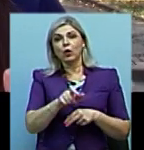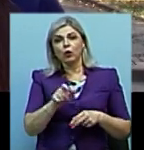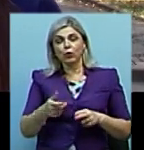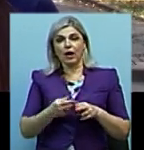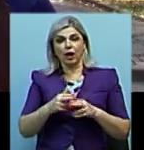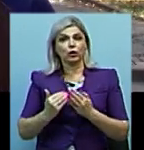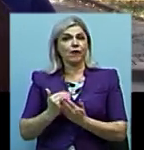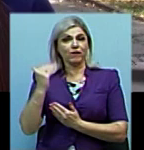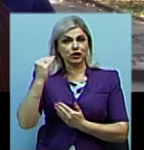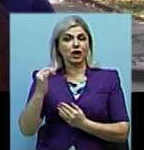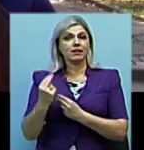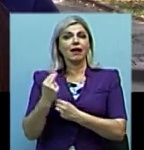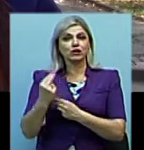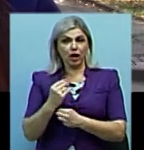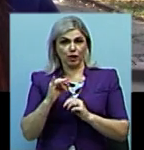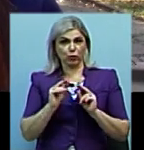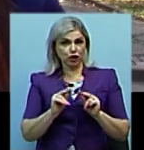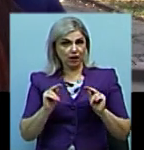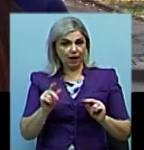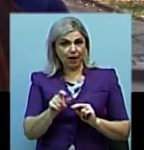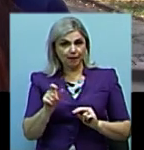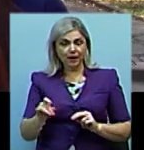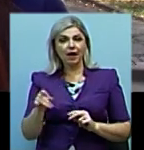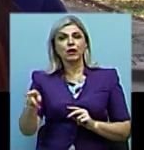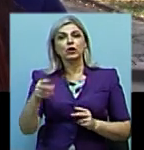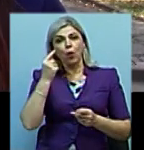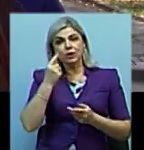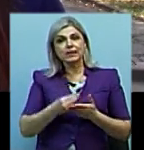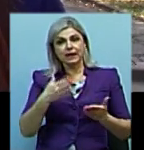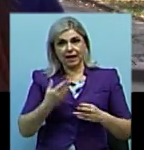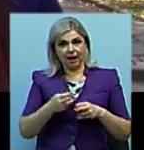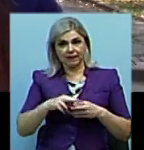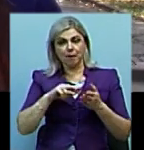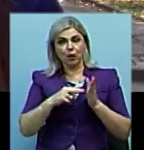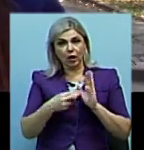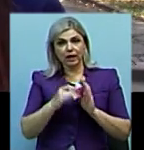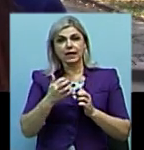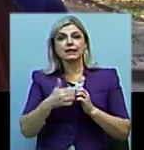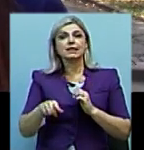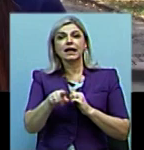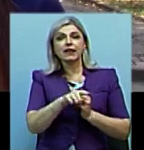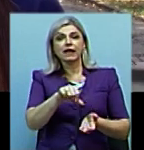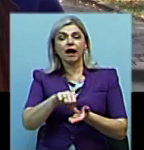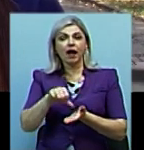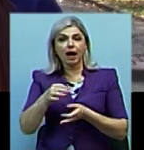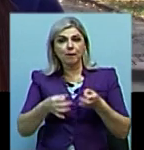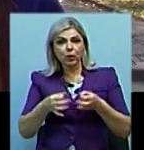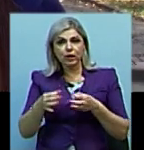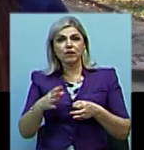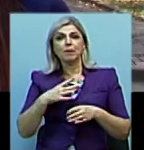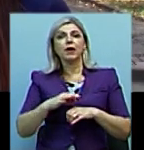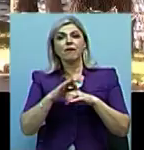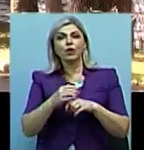які є нашими наставниками, вчителями. Ось вони оцінювали ці проекти, а також потім серед кемперів